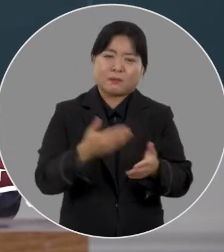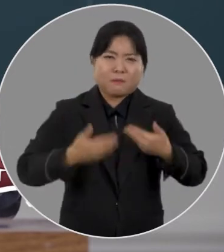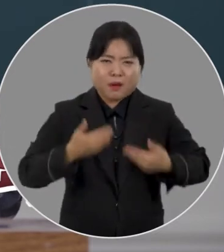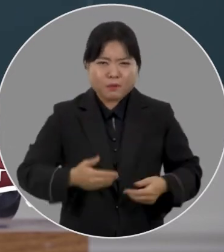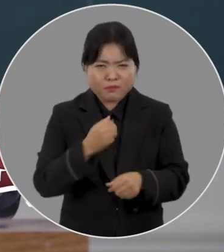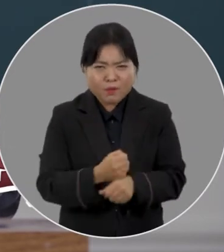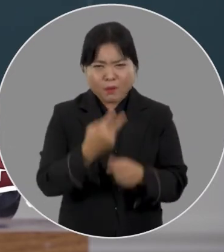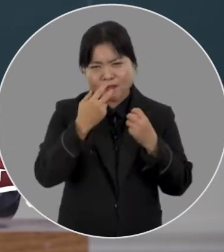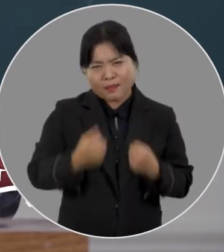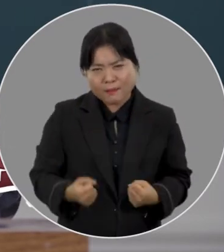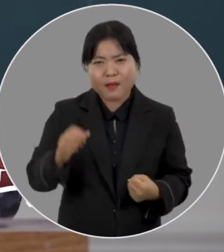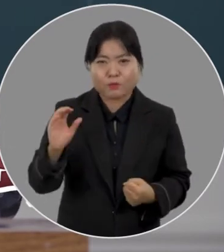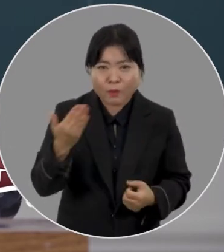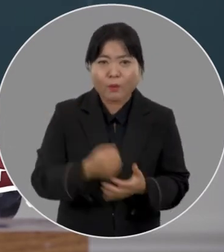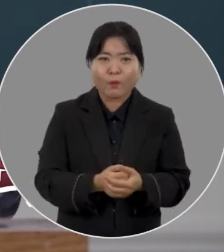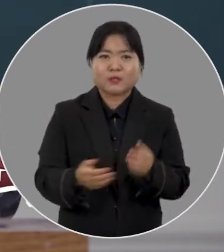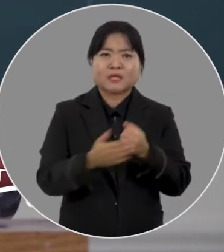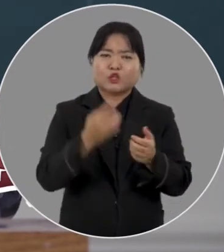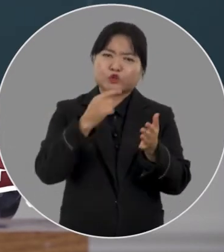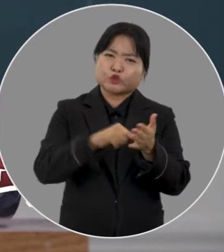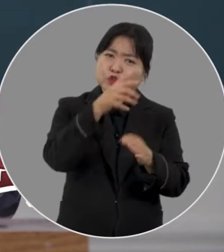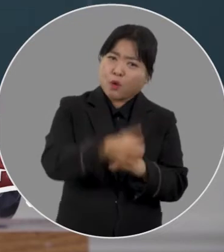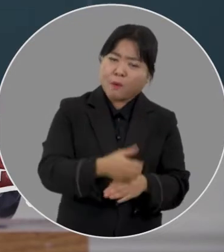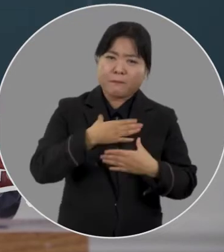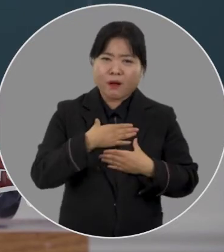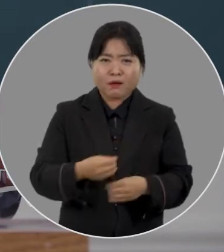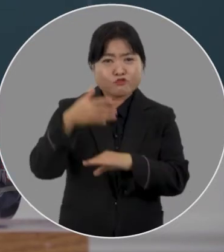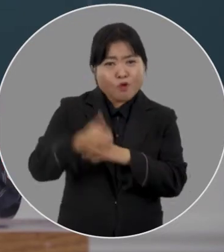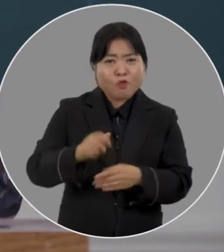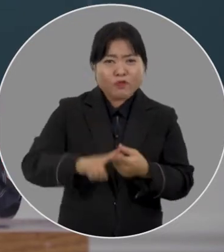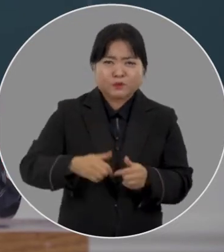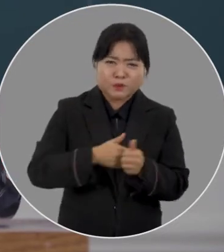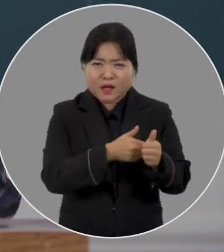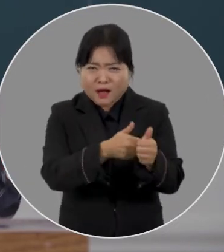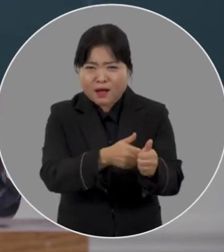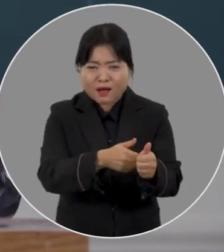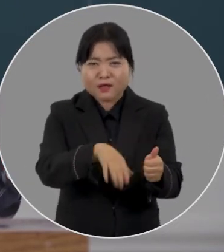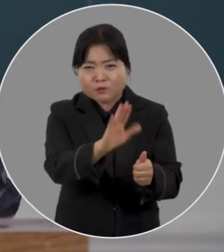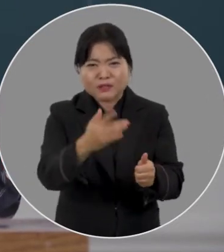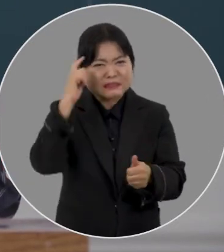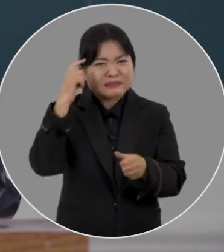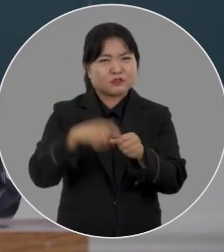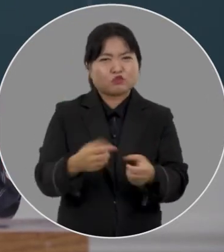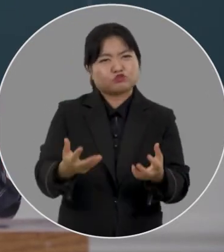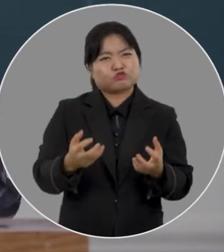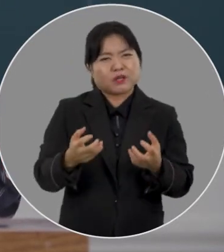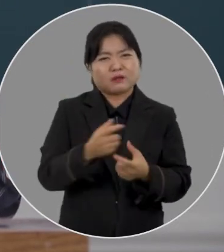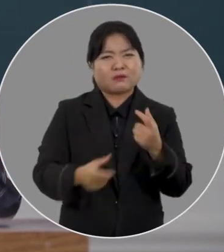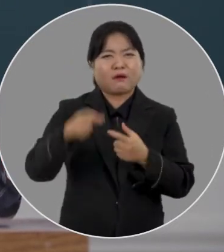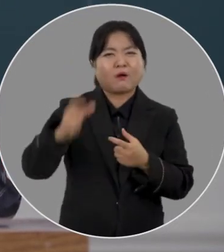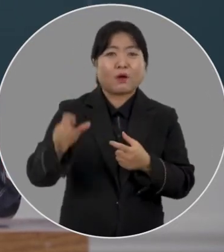살아남아야겠고 그러니까 쉬운 결론, 편안한 결론을 계속 쫓아가는 그런 인지적 구두쇠 경향이 더